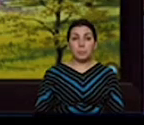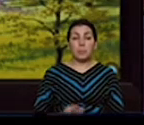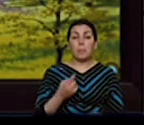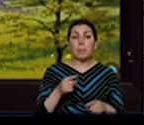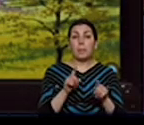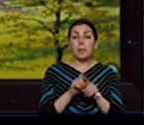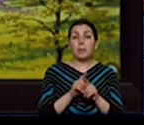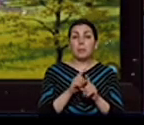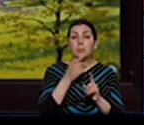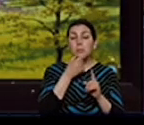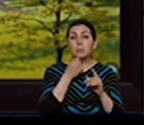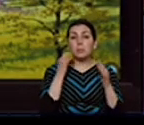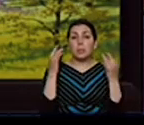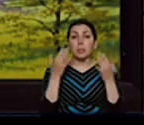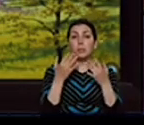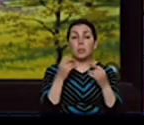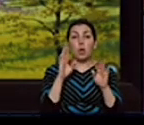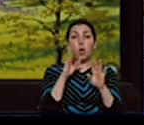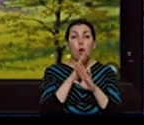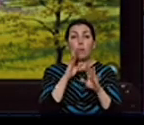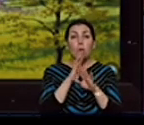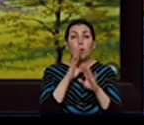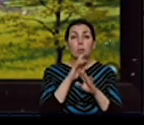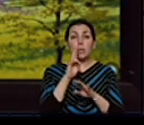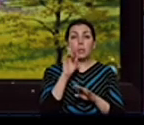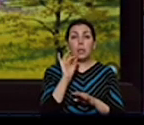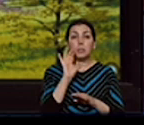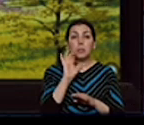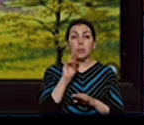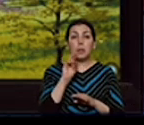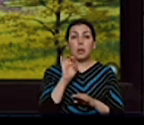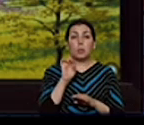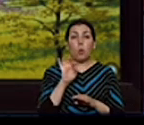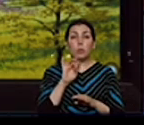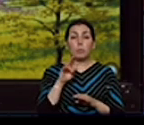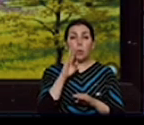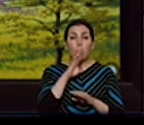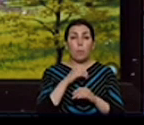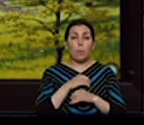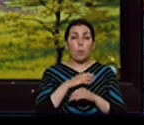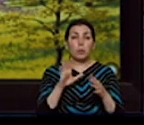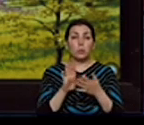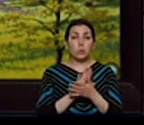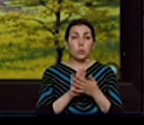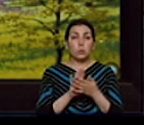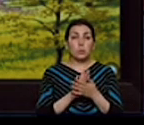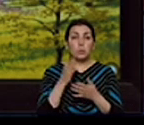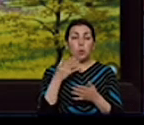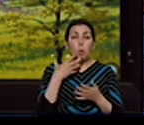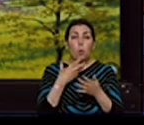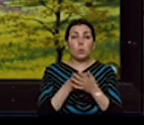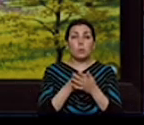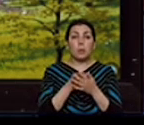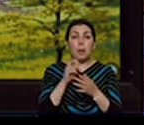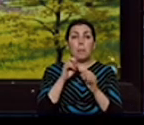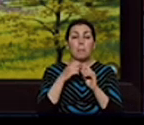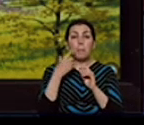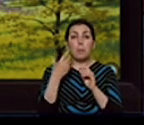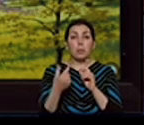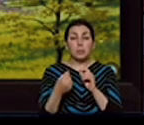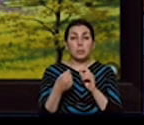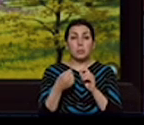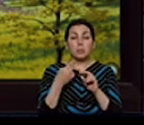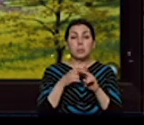Bunday manzarali daraxtlar havoni kislorod bilan boyitadi. Ya'ni ular o'zlarini